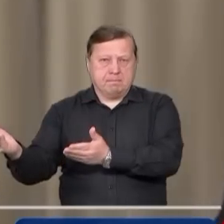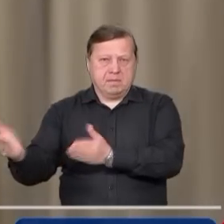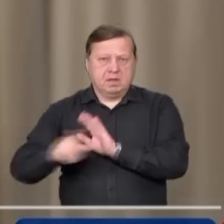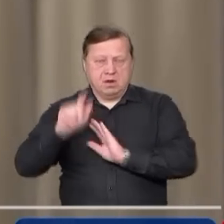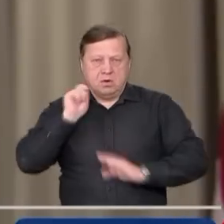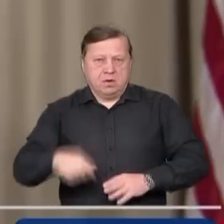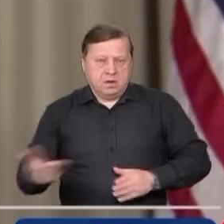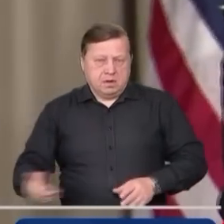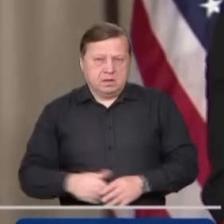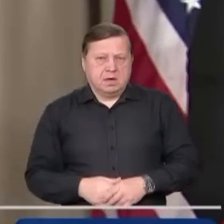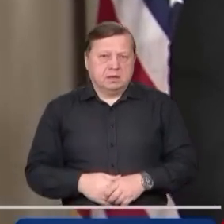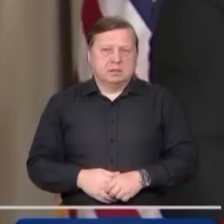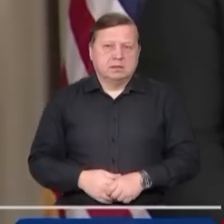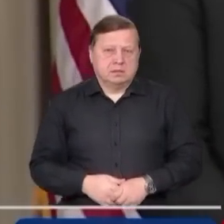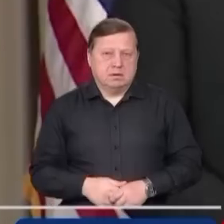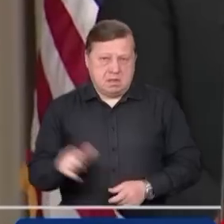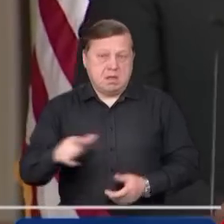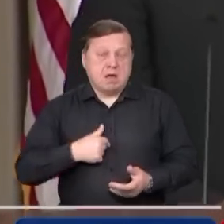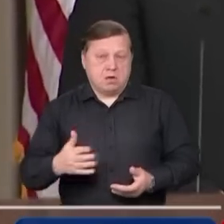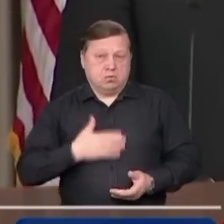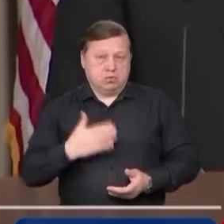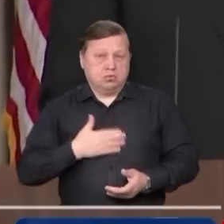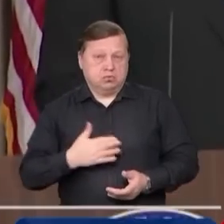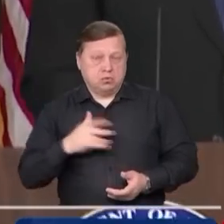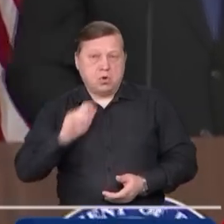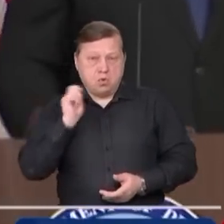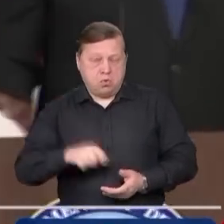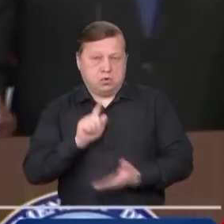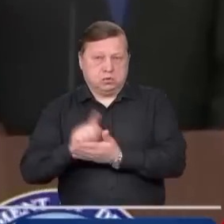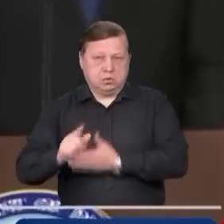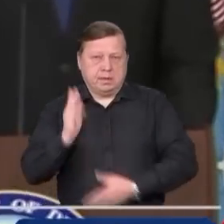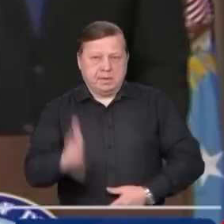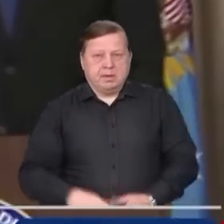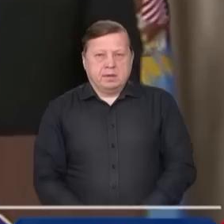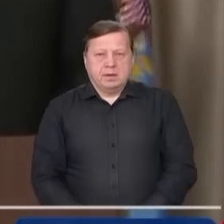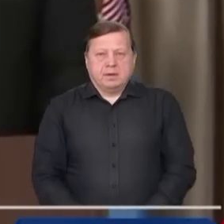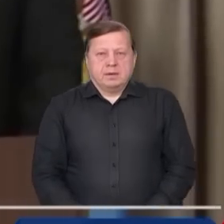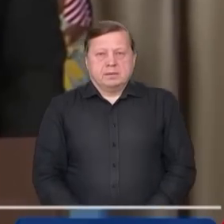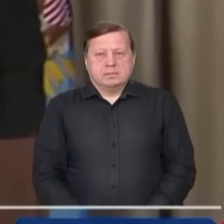pewno stanie się przesłanką dla ukraińskiego sukcesu.